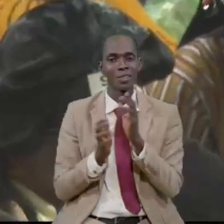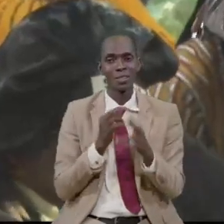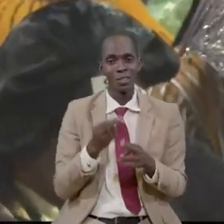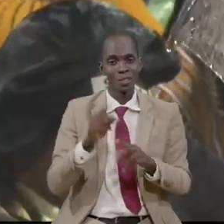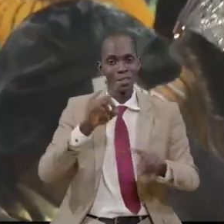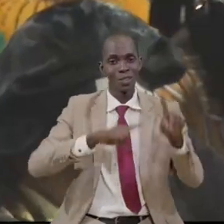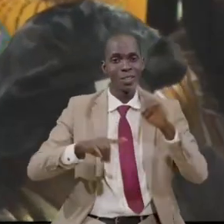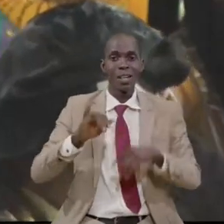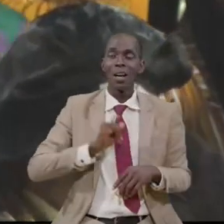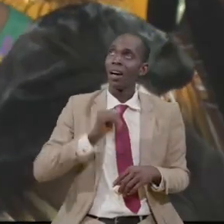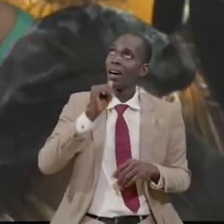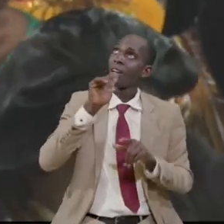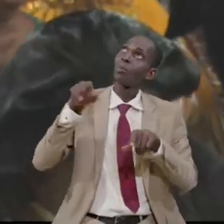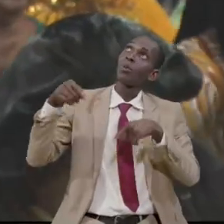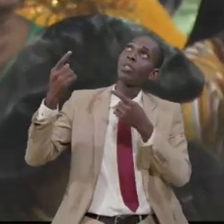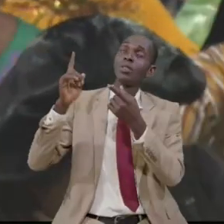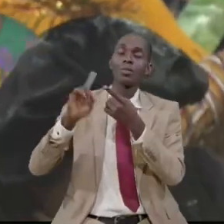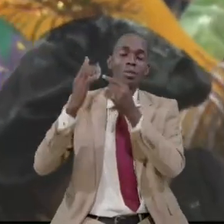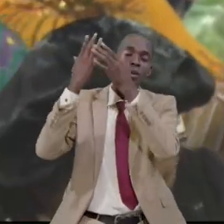Je vais à la gloire.